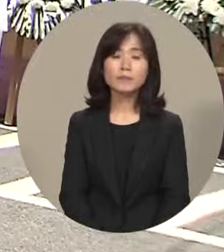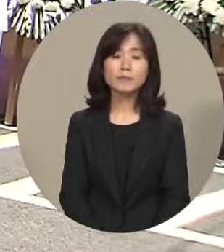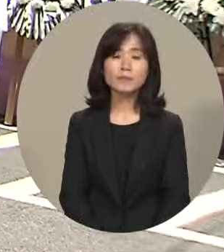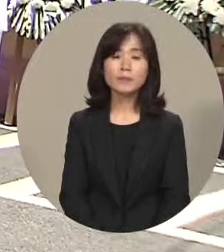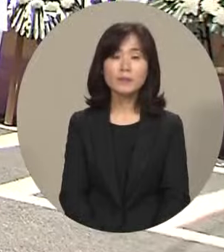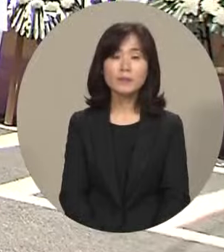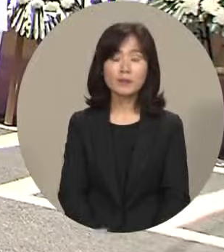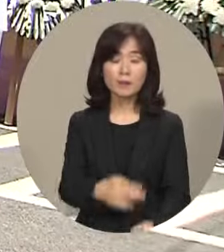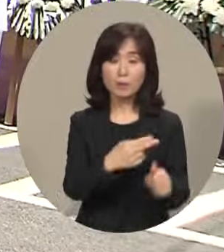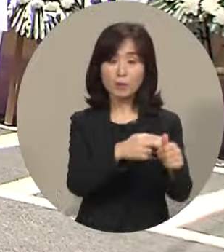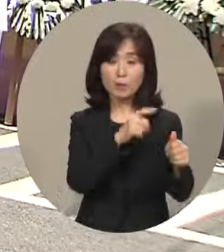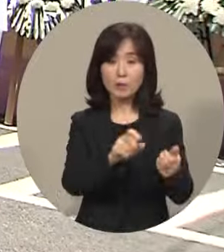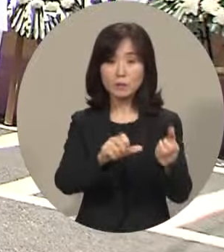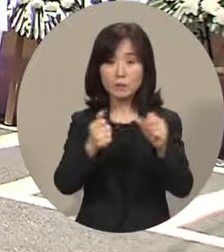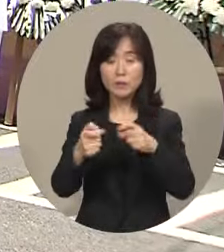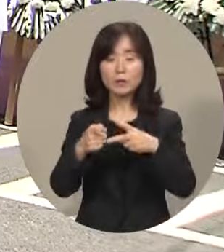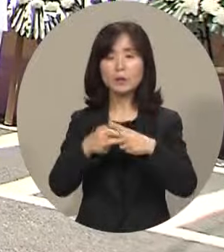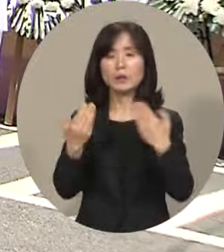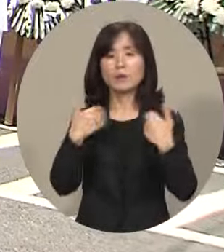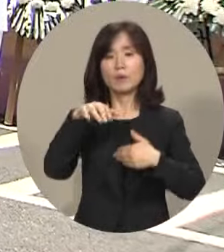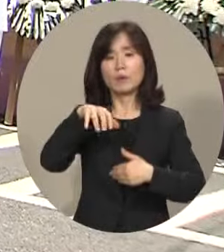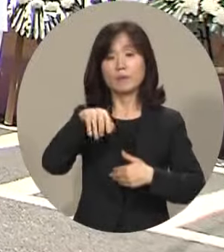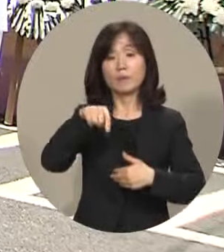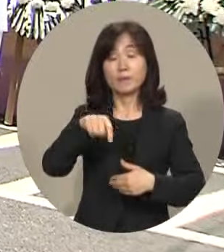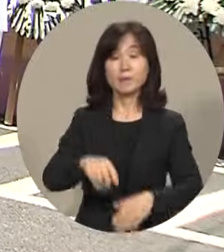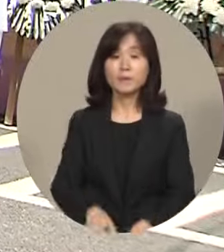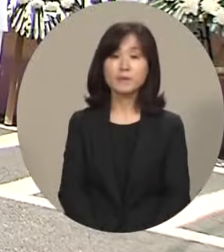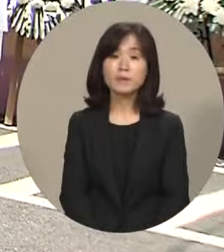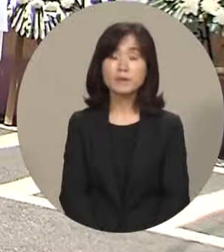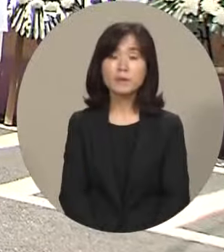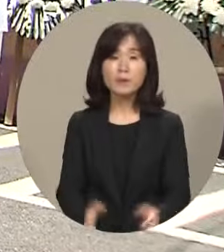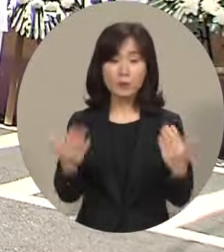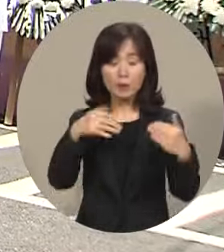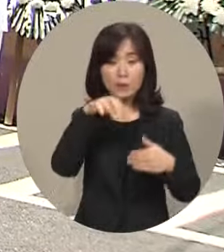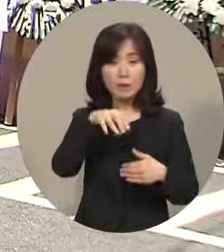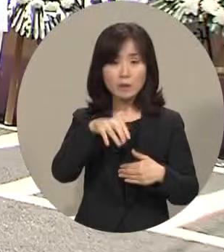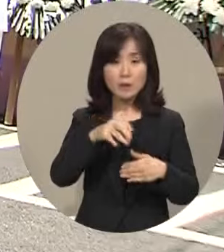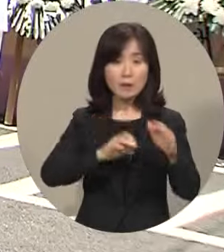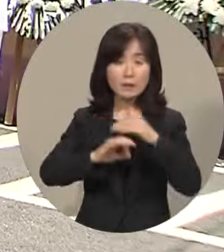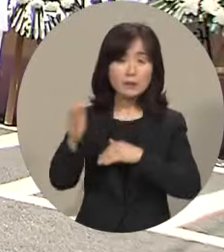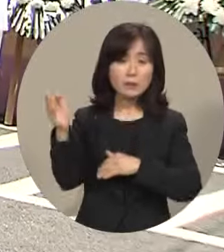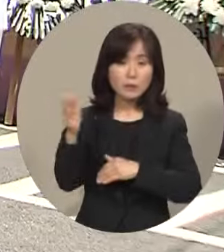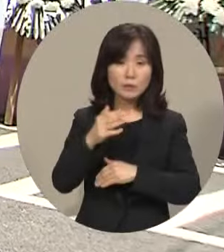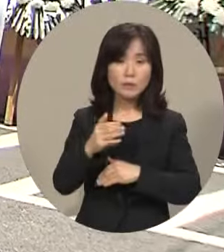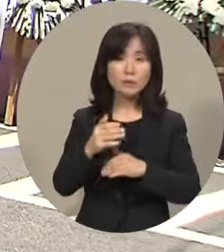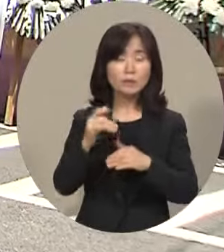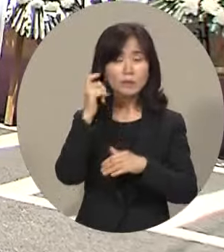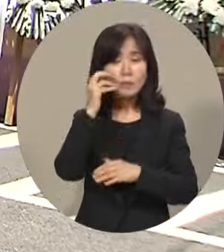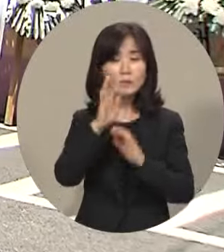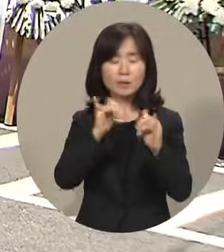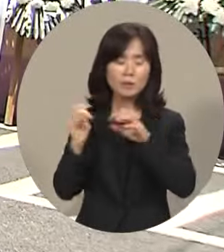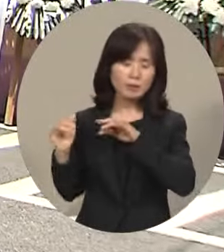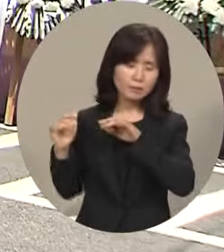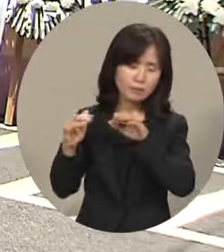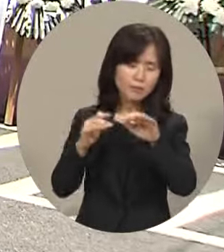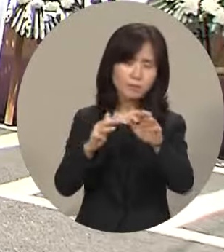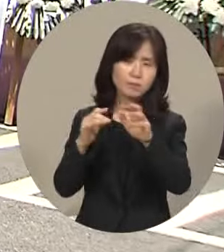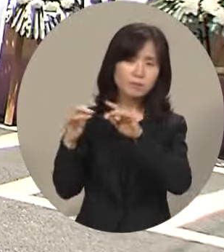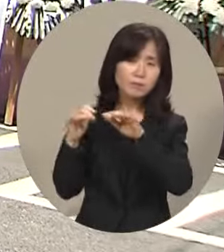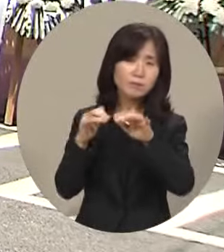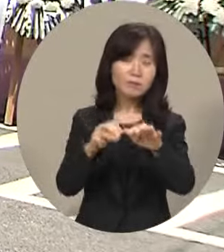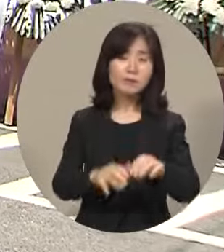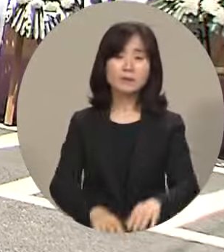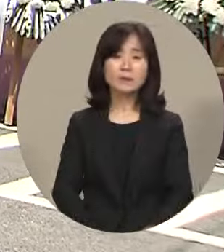네, 해당 교사가 숨진 초등학교 앞에 나와 있습니다. 학교 앞에는 이른 아침부터 많은 추모객들의 발걸음이